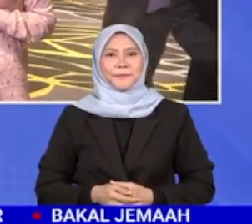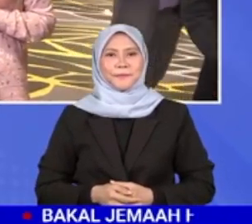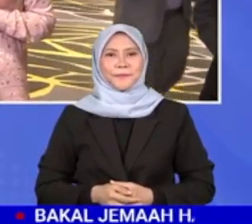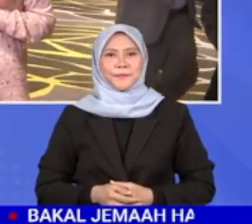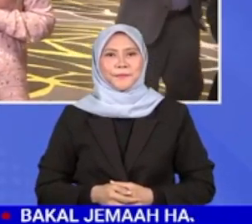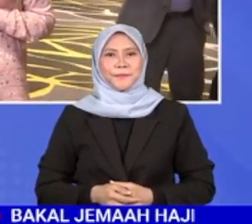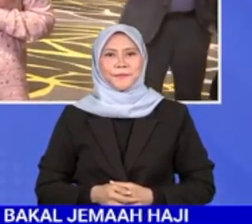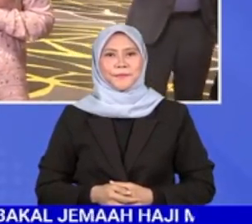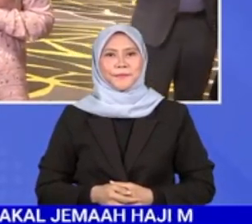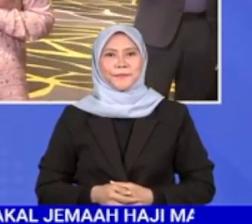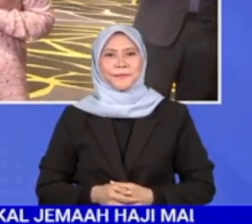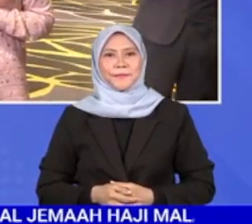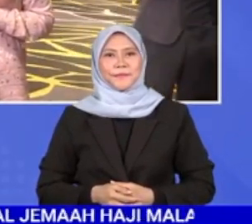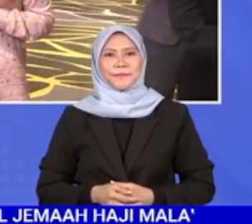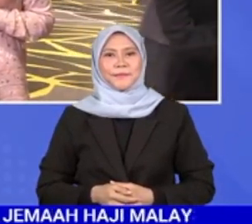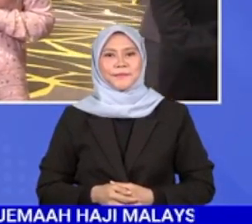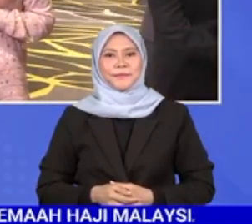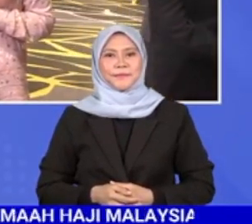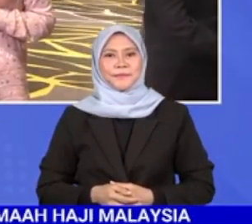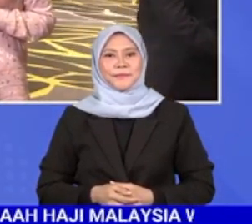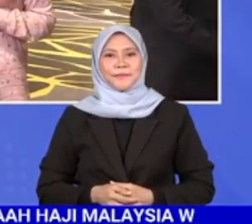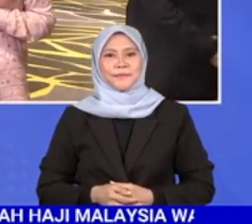Silakan.